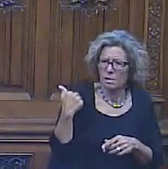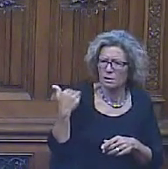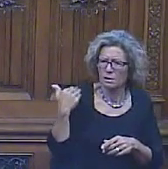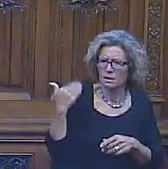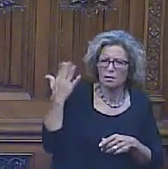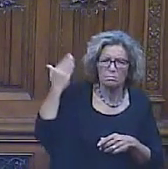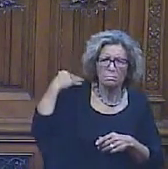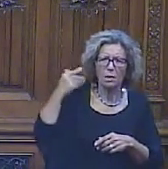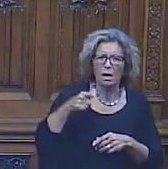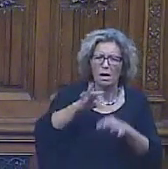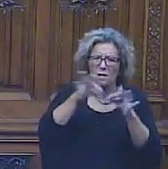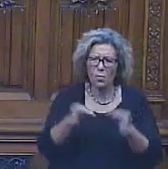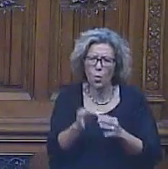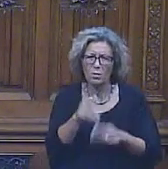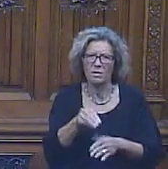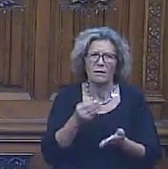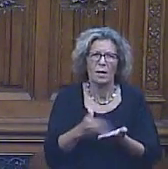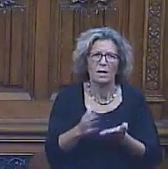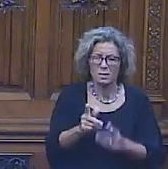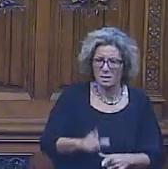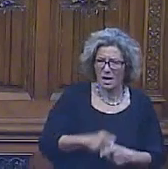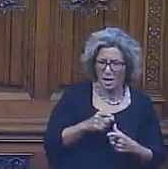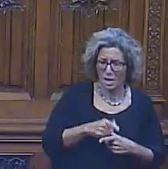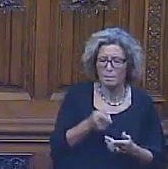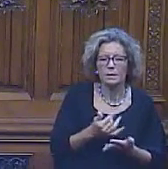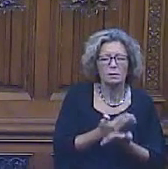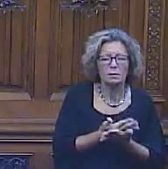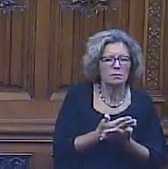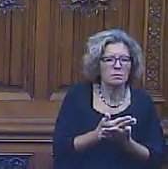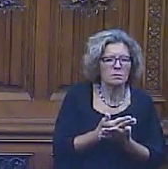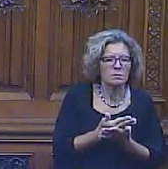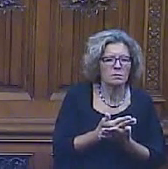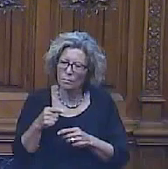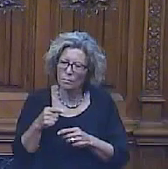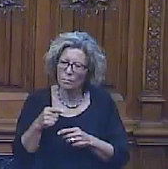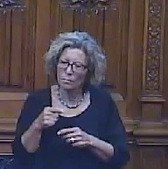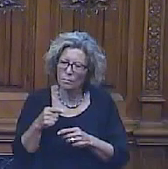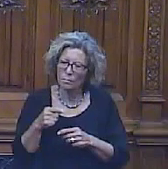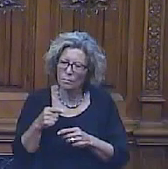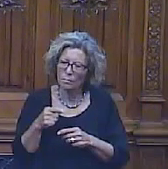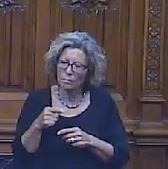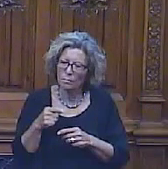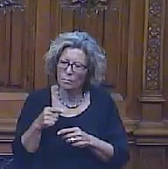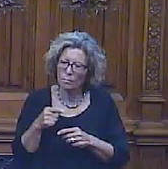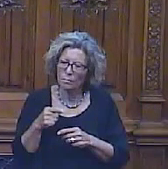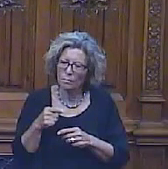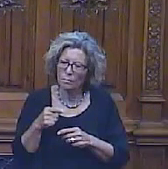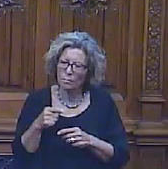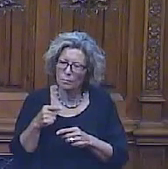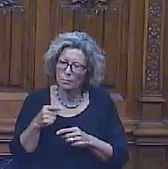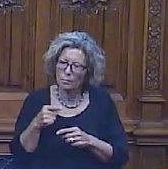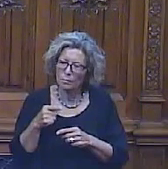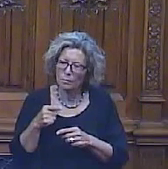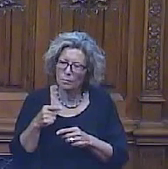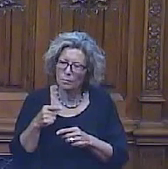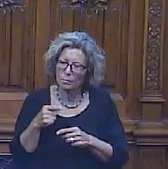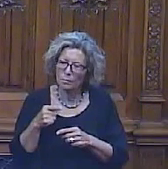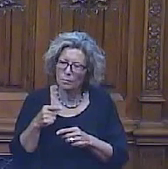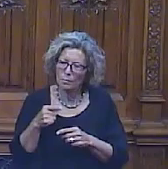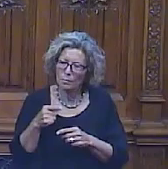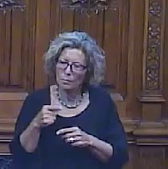letzten Wochen erlebt hat, ist von so einem unvorstellbaren Ausmaß, dass ich